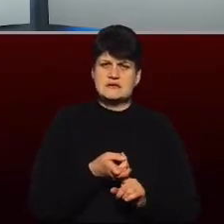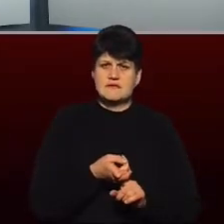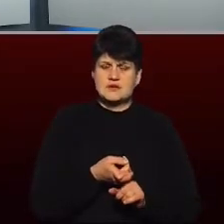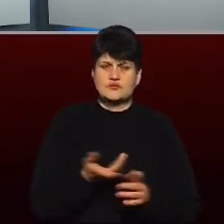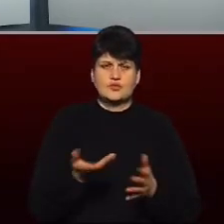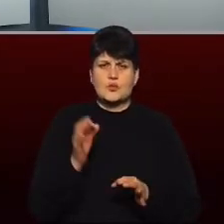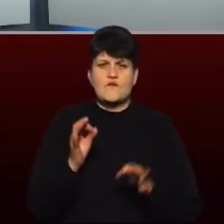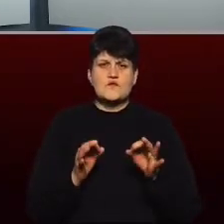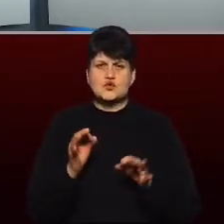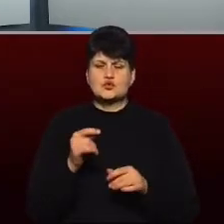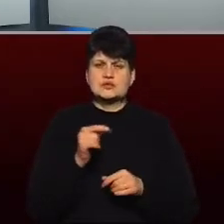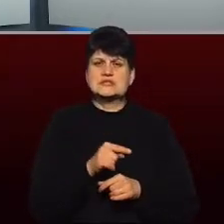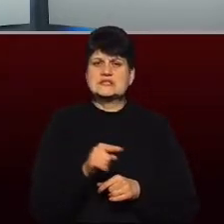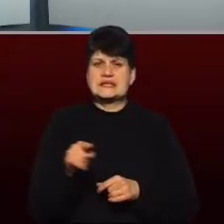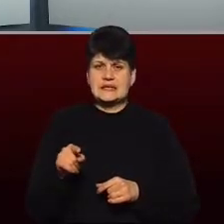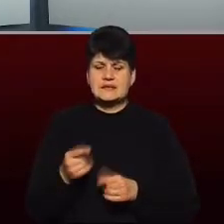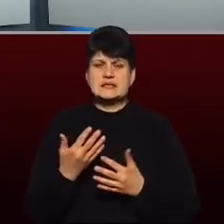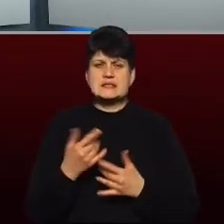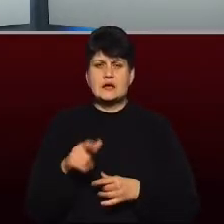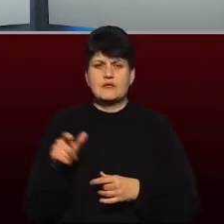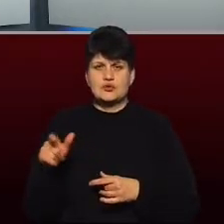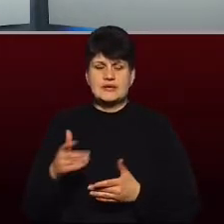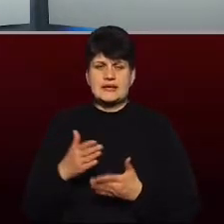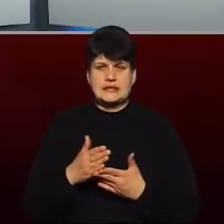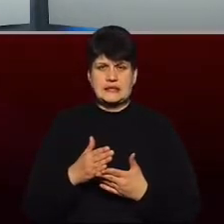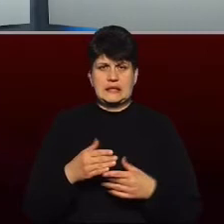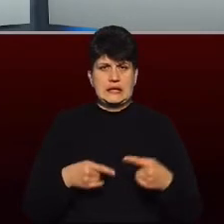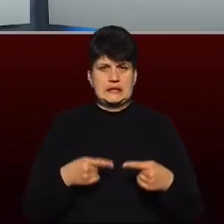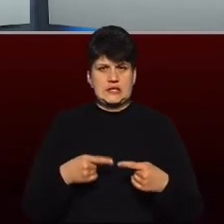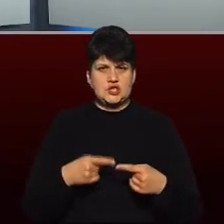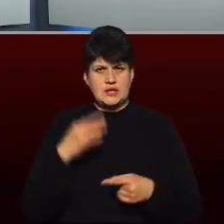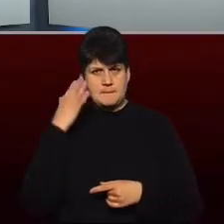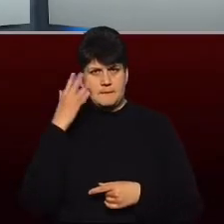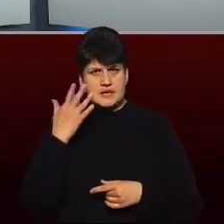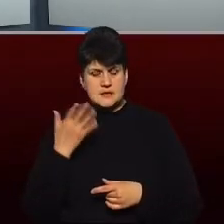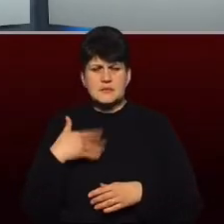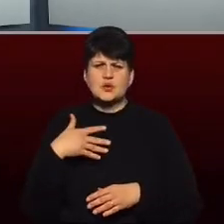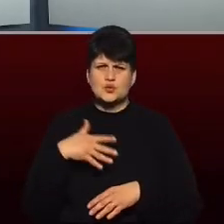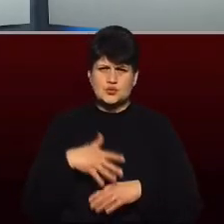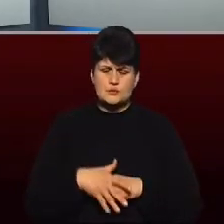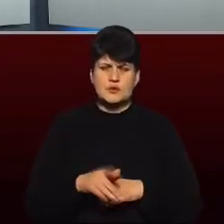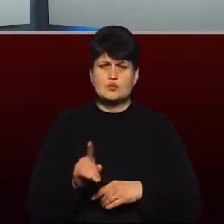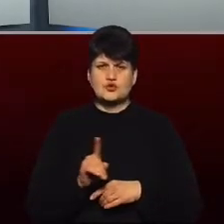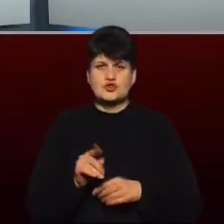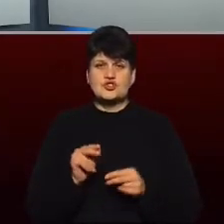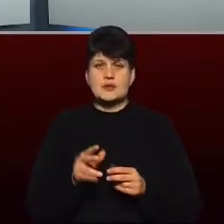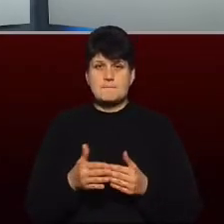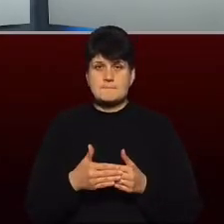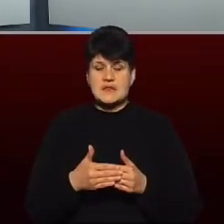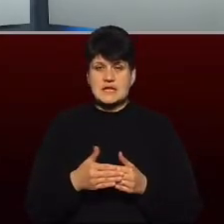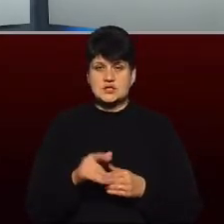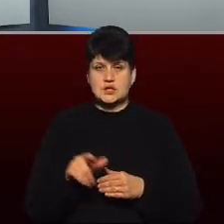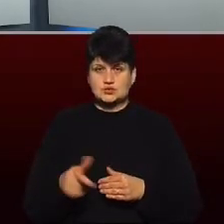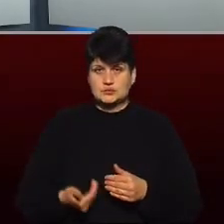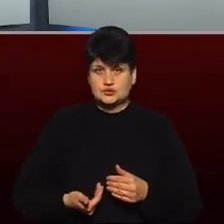із тим, наскільки в людей розвинене критичне мислення, скажімо так. Оскільки розуміємо, що чим ближче люди проживають на